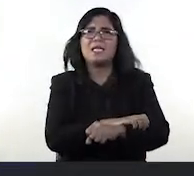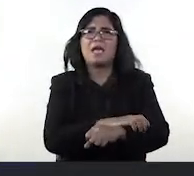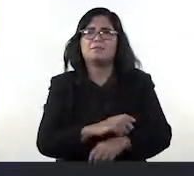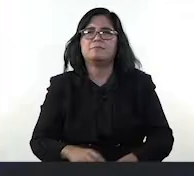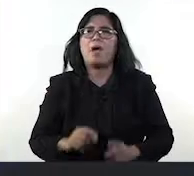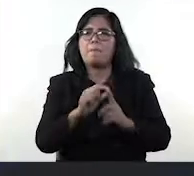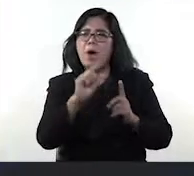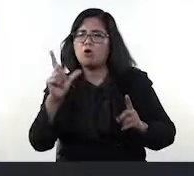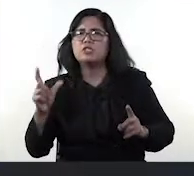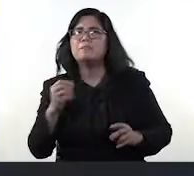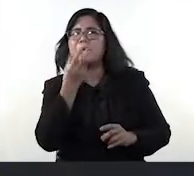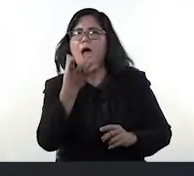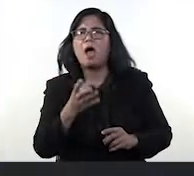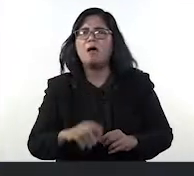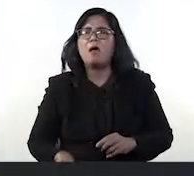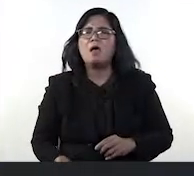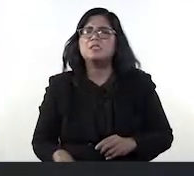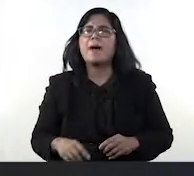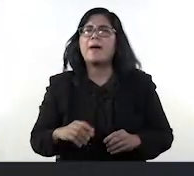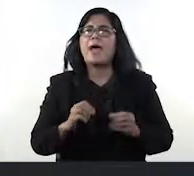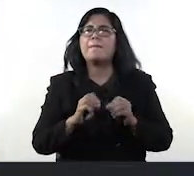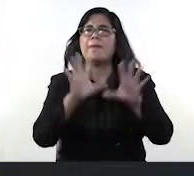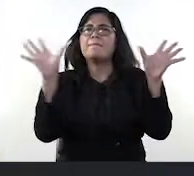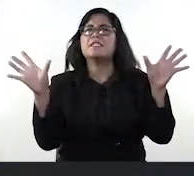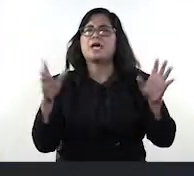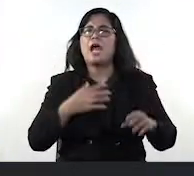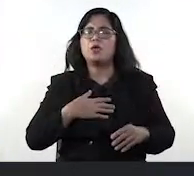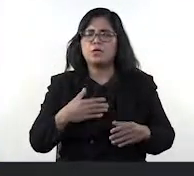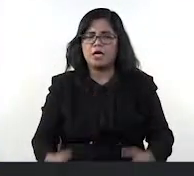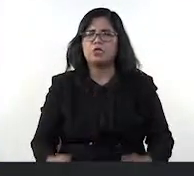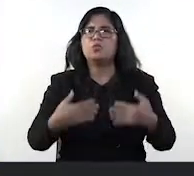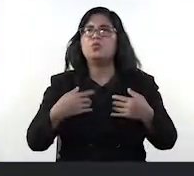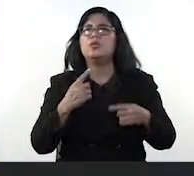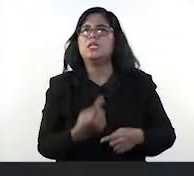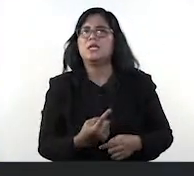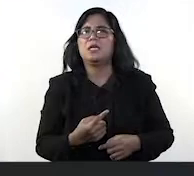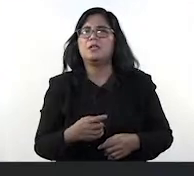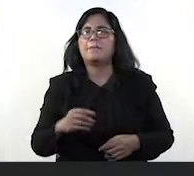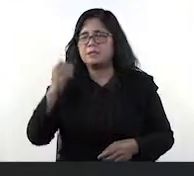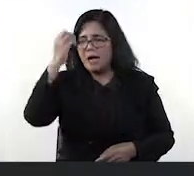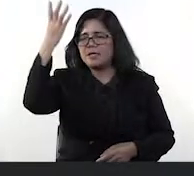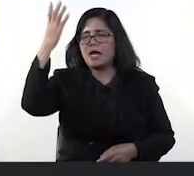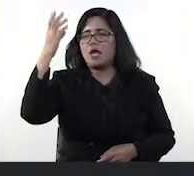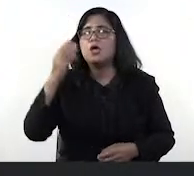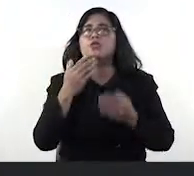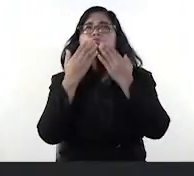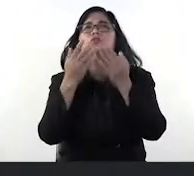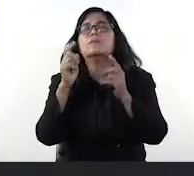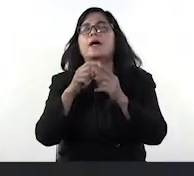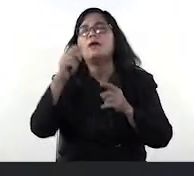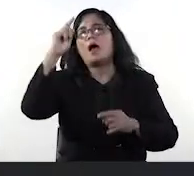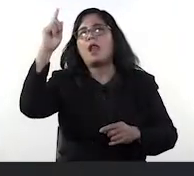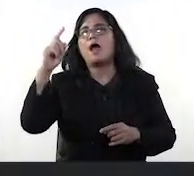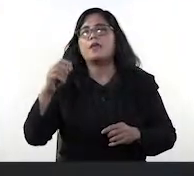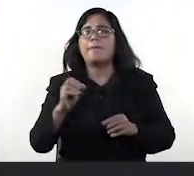aku dari tubuh maut ini tapi kemudian dia sadari Dia berkata syukur kepada Allah dalam Kristus yang telah membebaskan